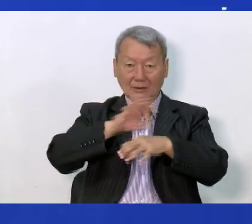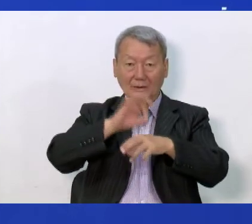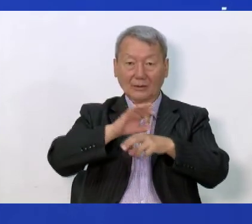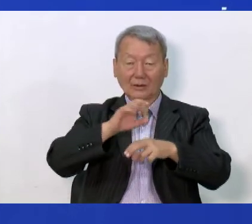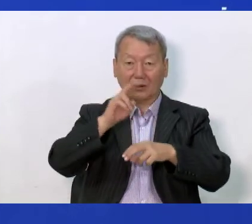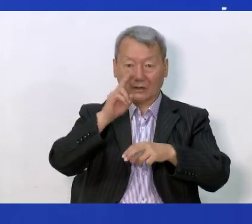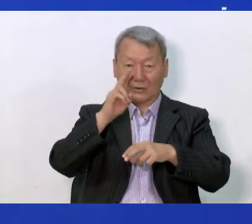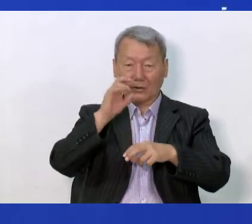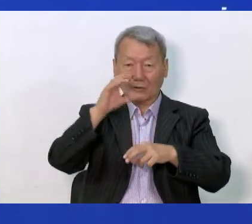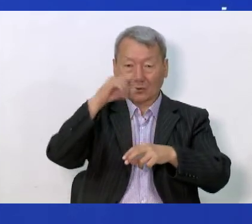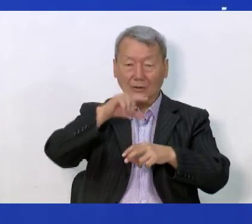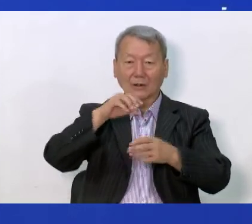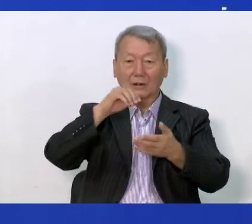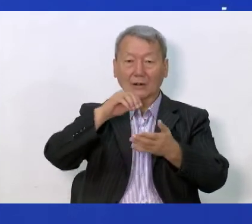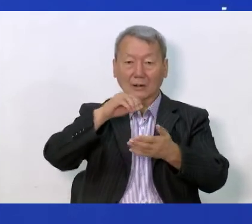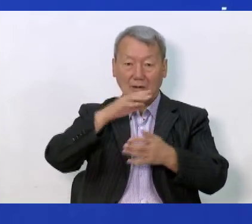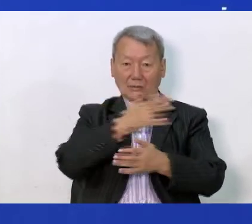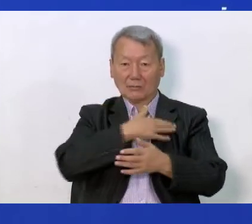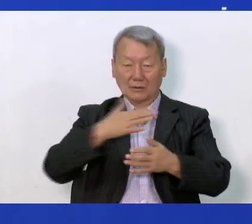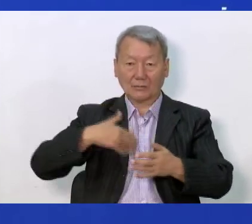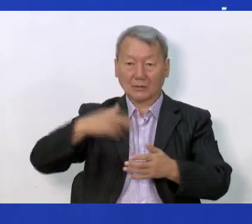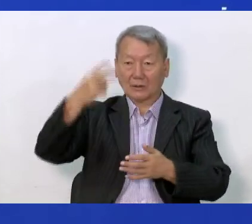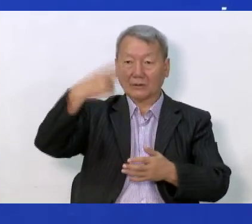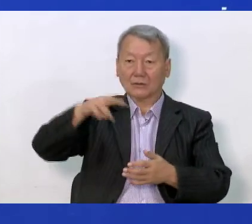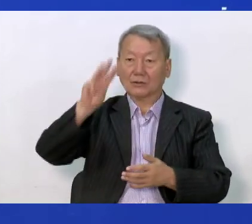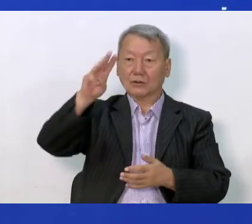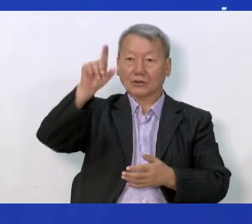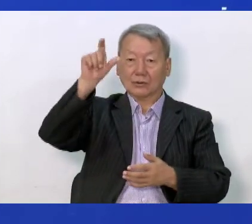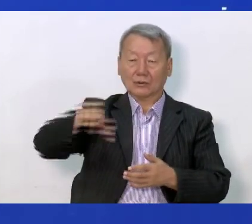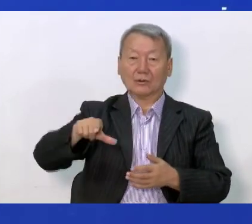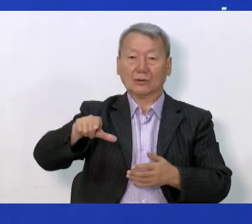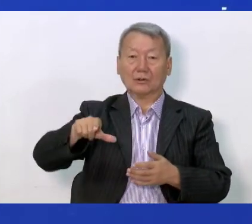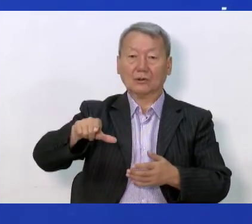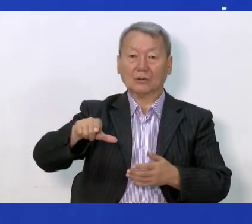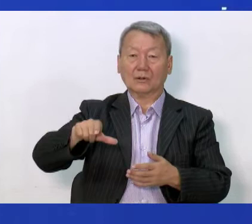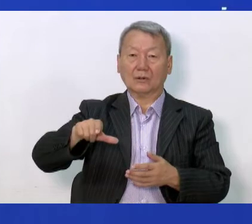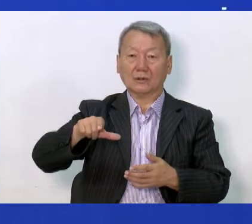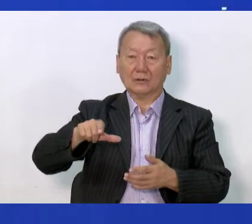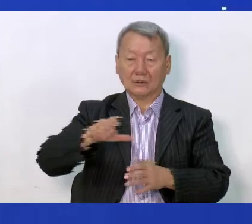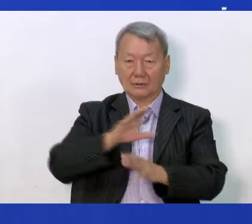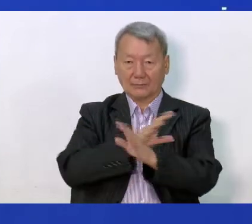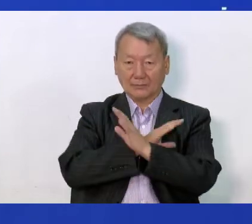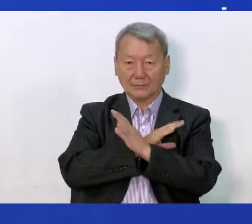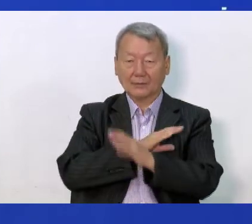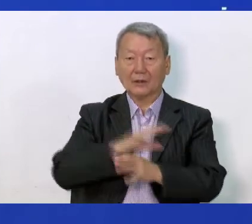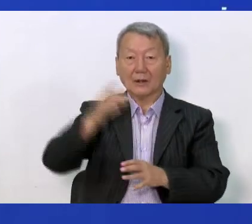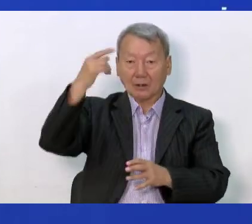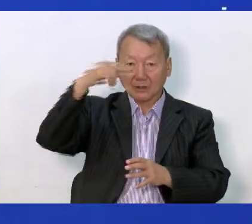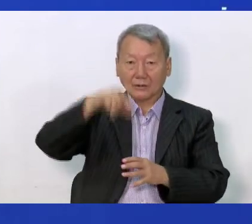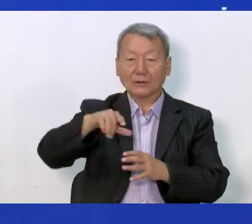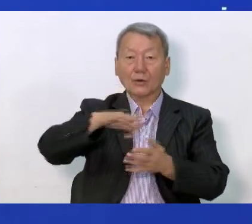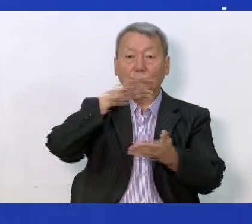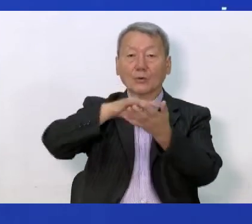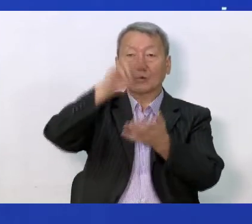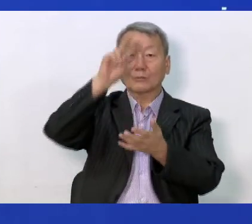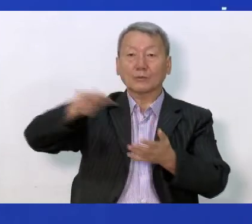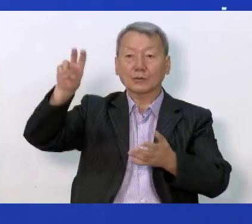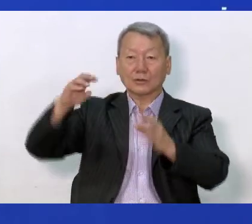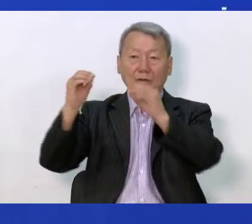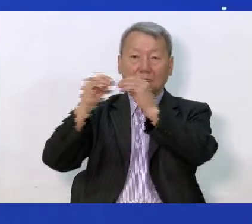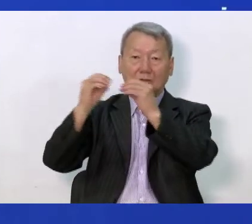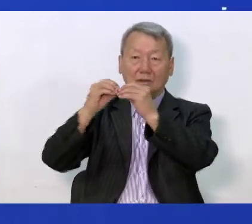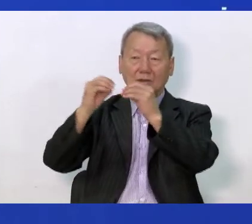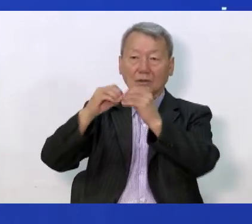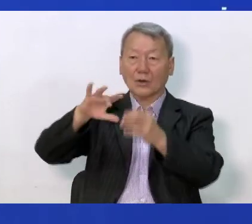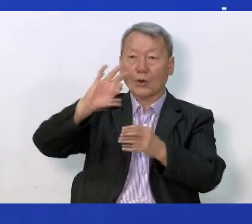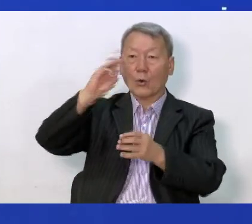диагноза COVID-19 зарегистрировано 23 случая смерти. Из них в городе Бишкек 10,